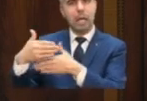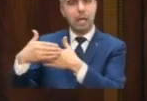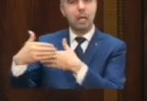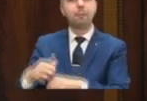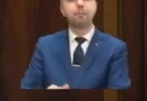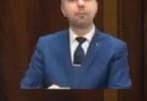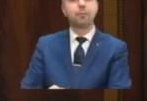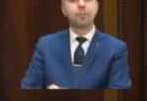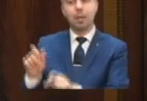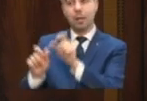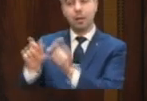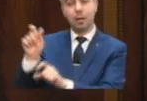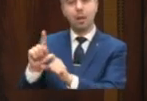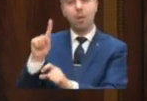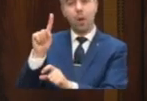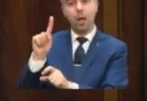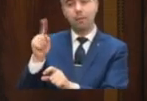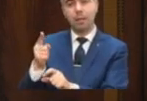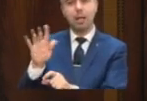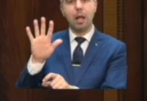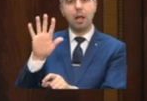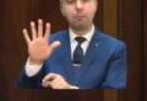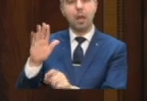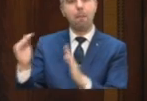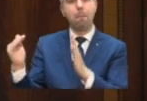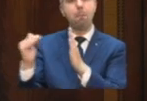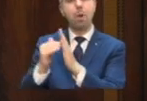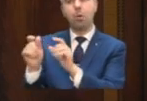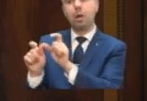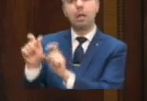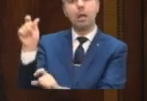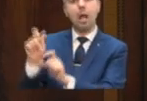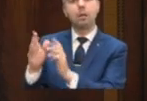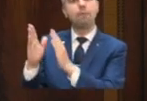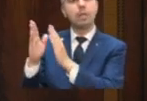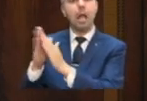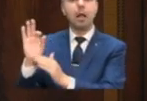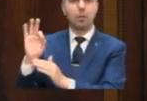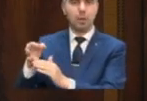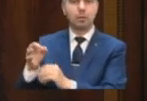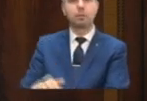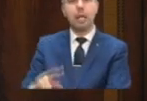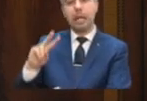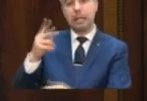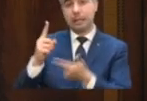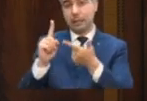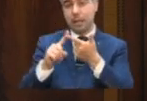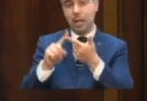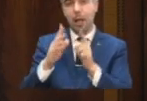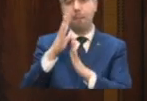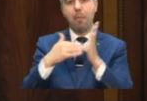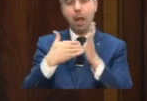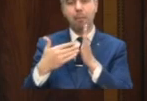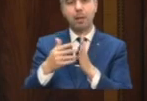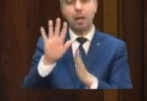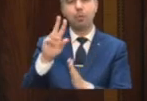إطار عيش أكثر من 1.5 ديال مليون ديال النسمة. البرنامج الثاني اللي هو البرنامج ديال